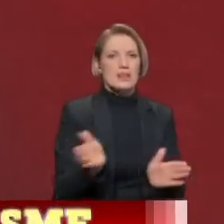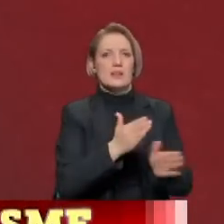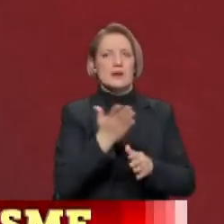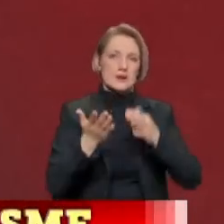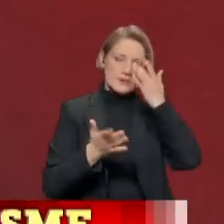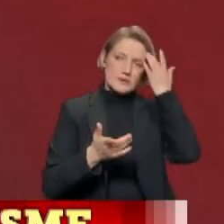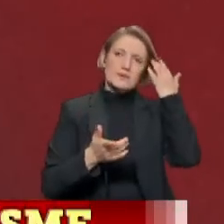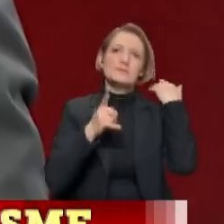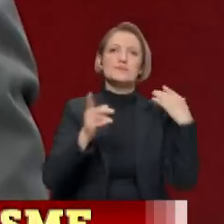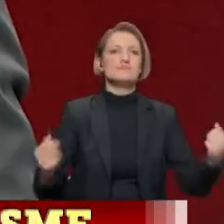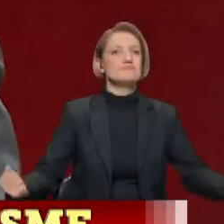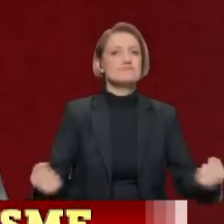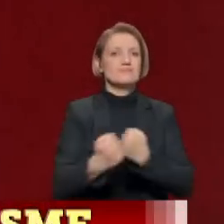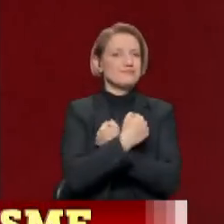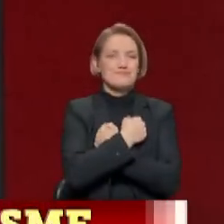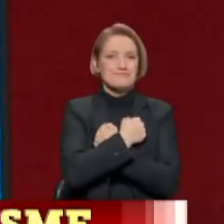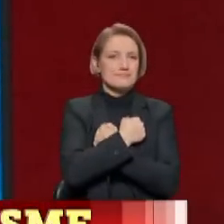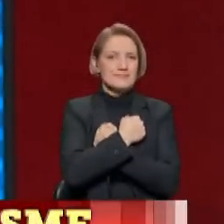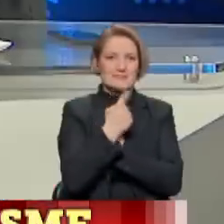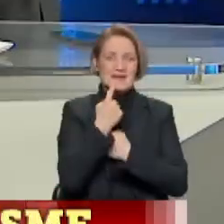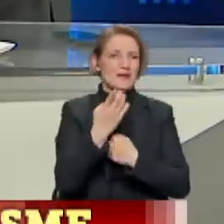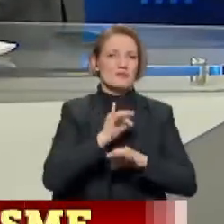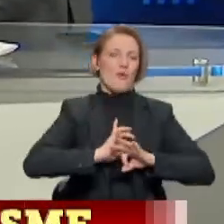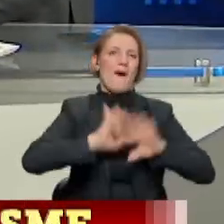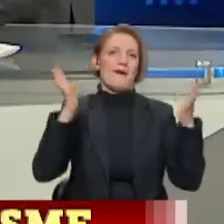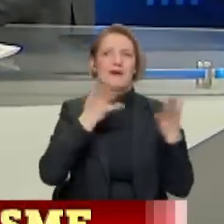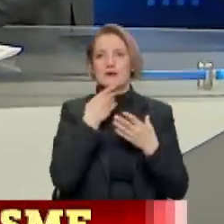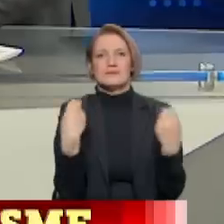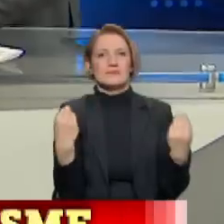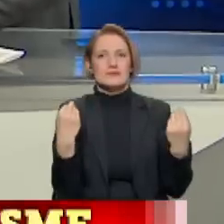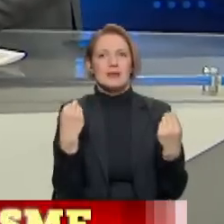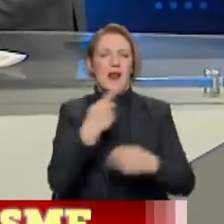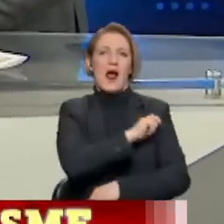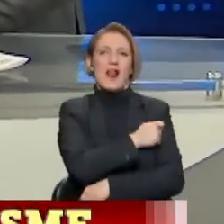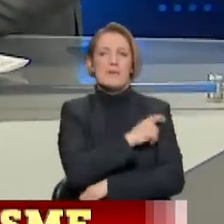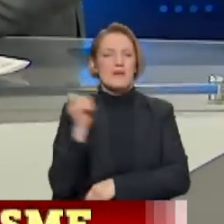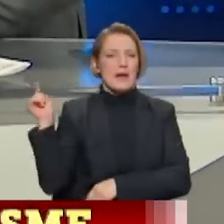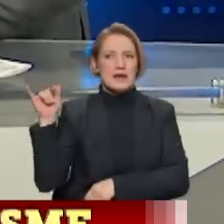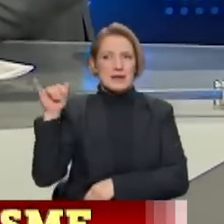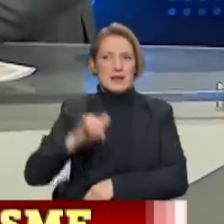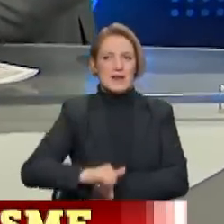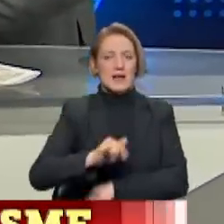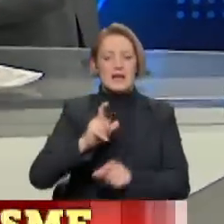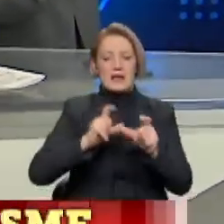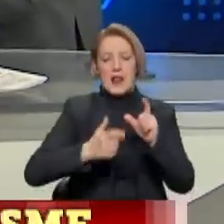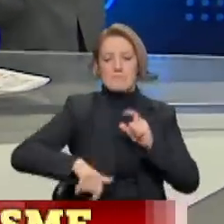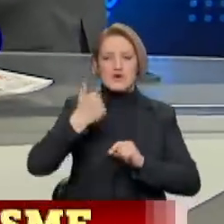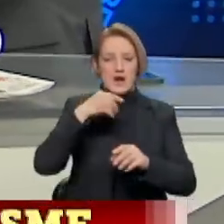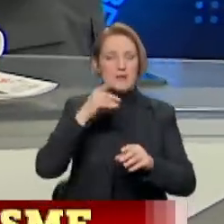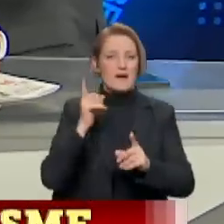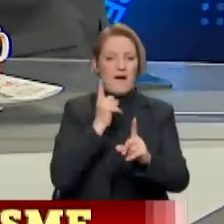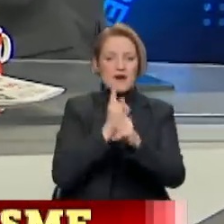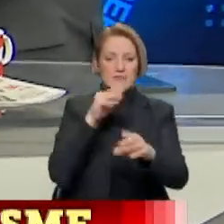Bu kucaklaşmaya ne dersiniz? Çok harika, çok güzel. İşte Almanya'dan geldi, havaalanına gittik genel başkanımızı